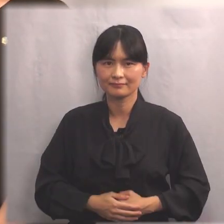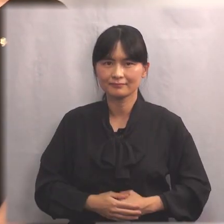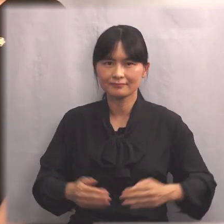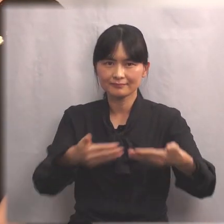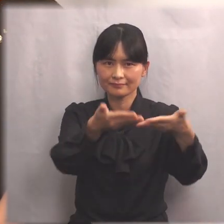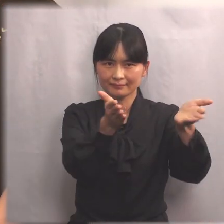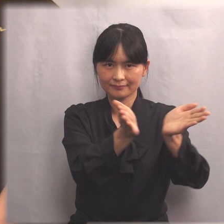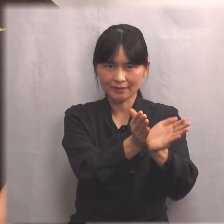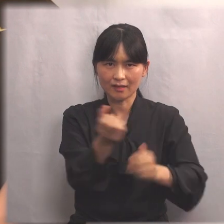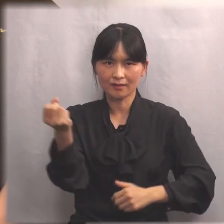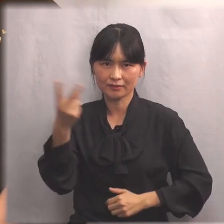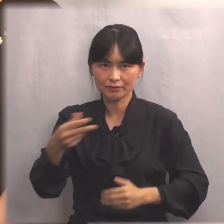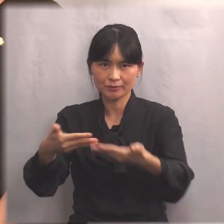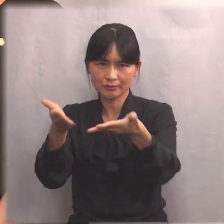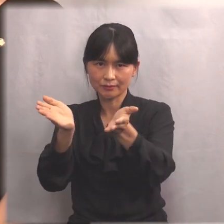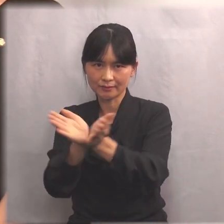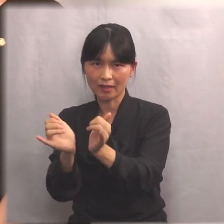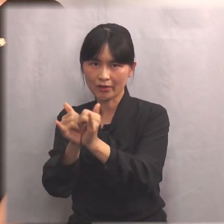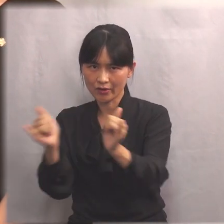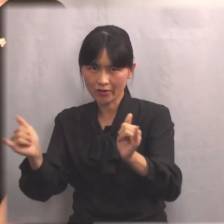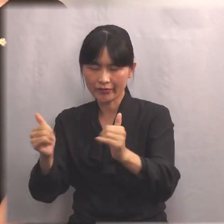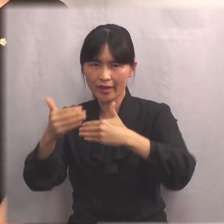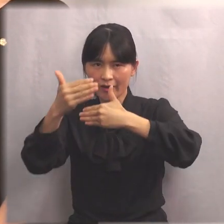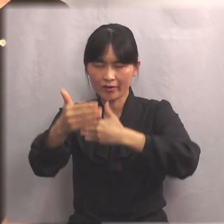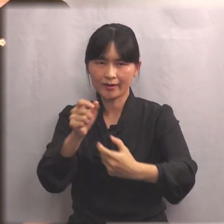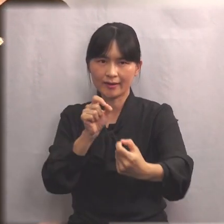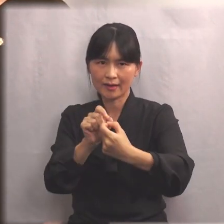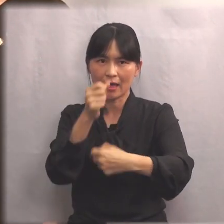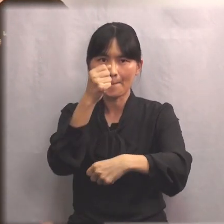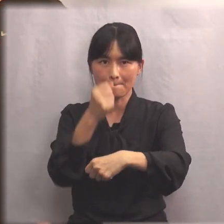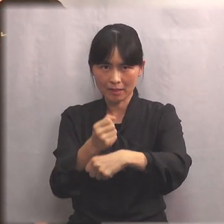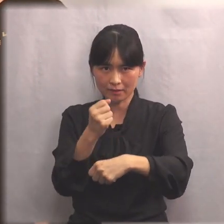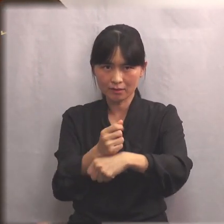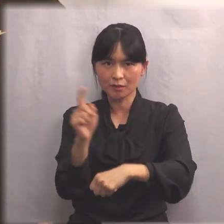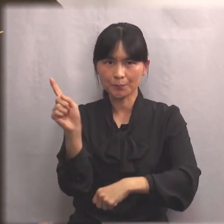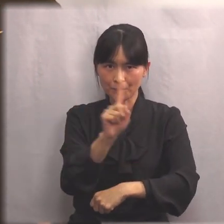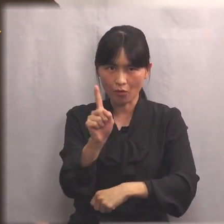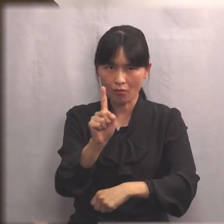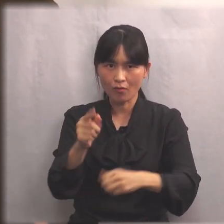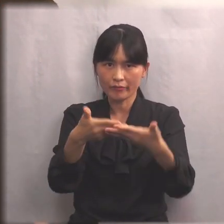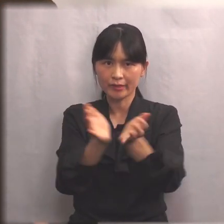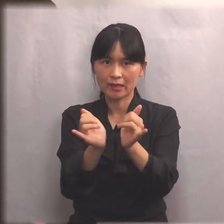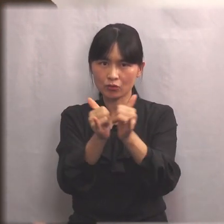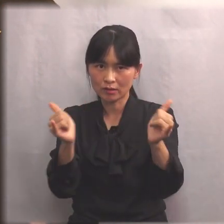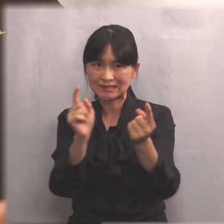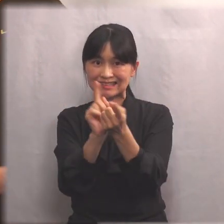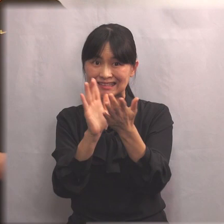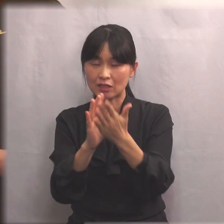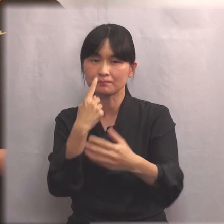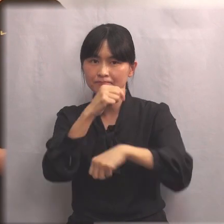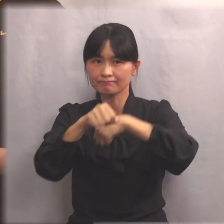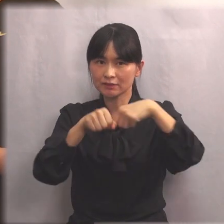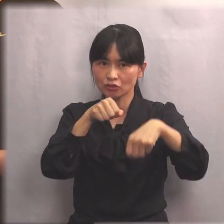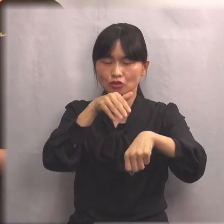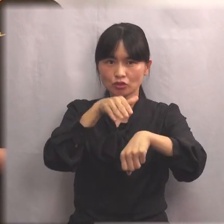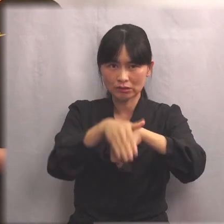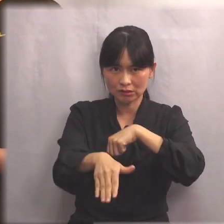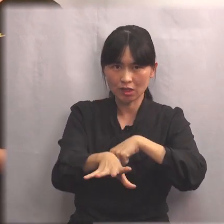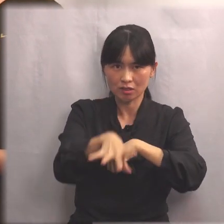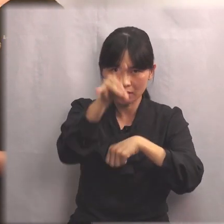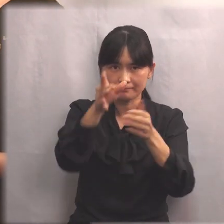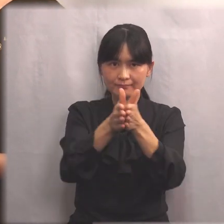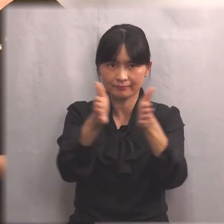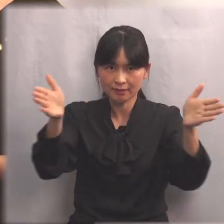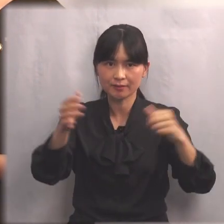당과 당원의 거리를 가깝게 만드는 것은 바로 당원 직접 민주주의에서 시작된다고 말씀드릴